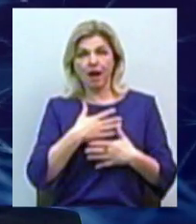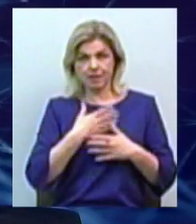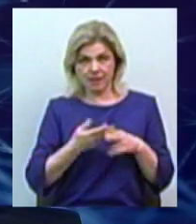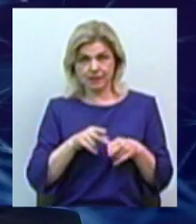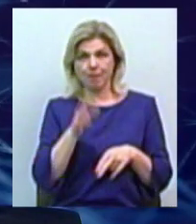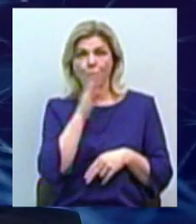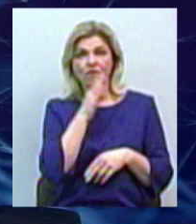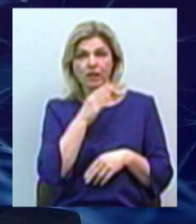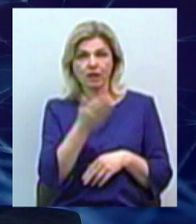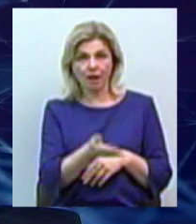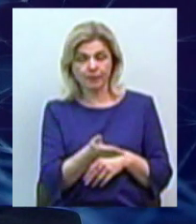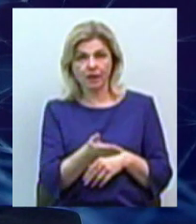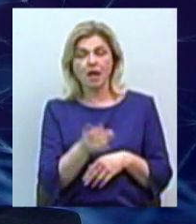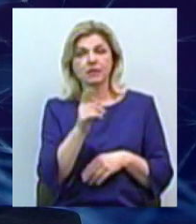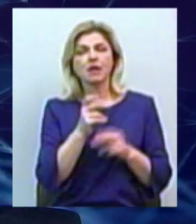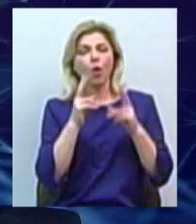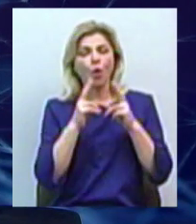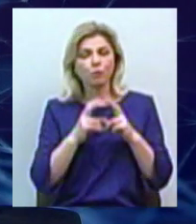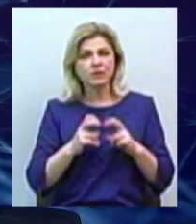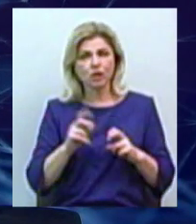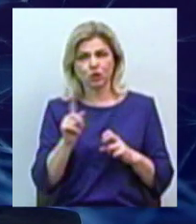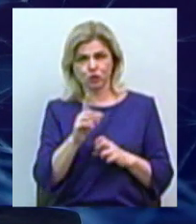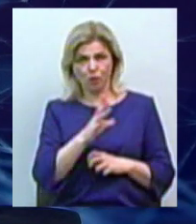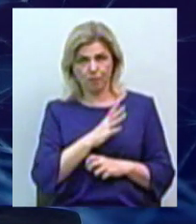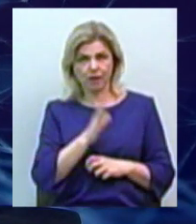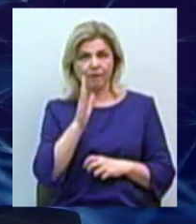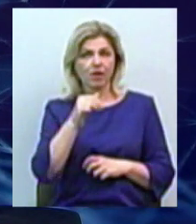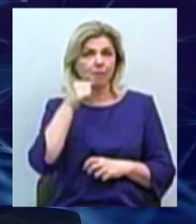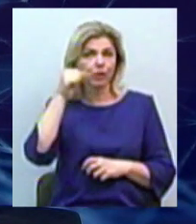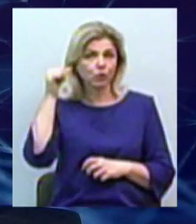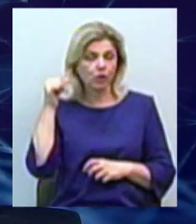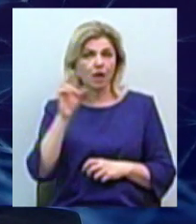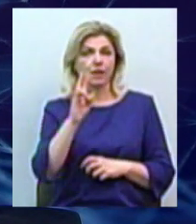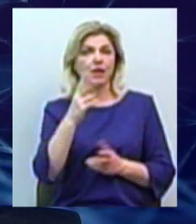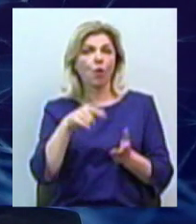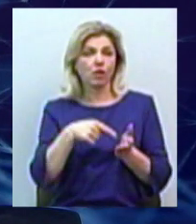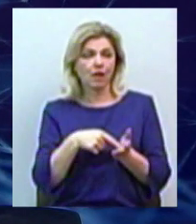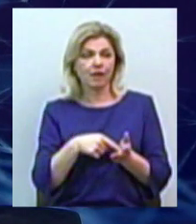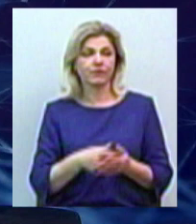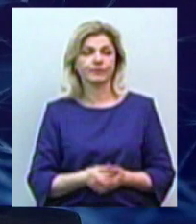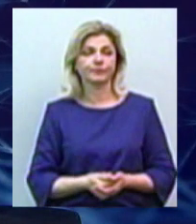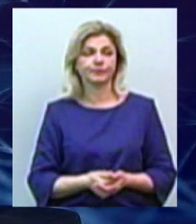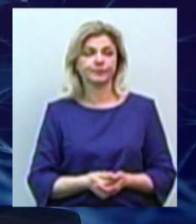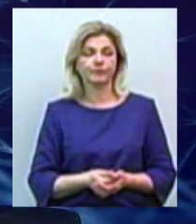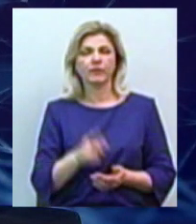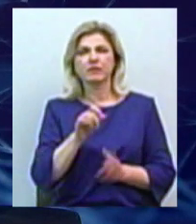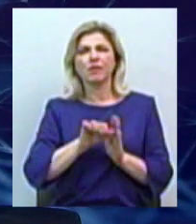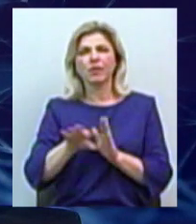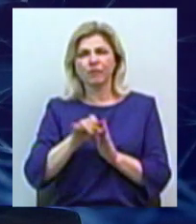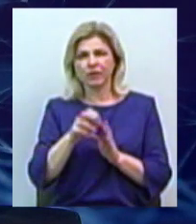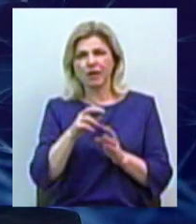за обстеженнями, які відбулися в минулому році, місто Миколаїв за викидами